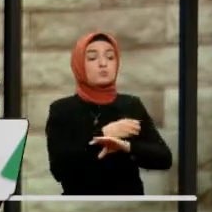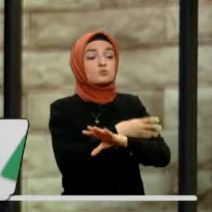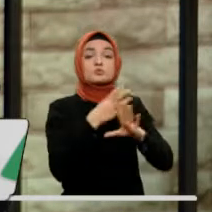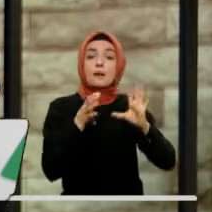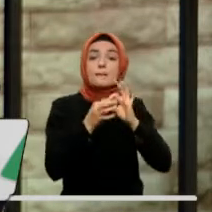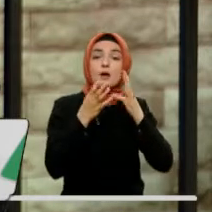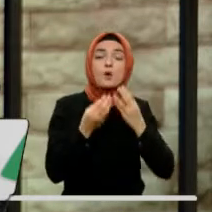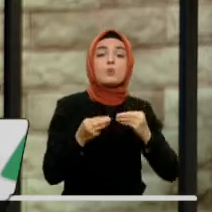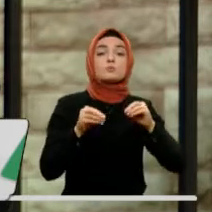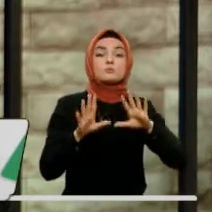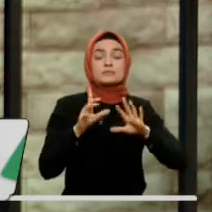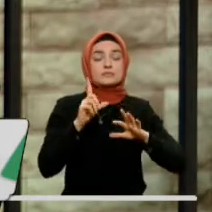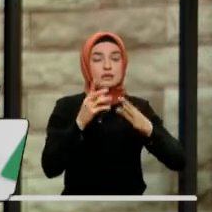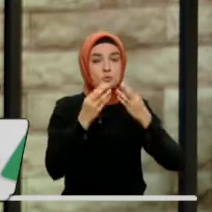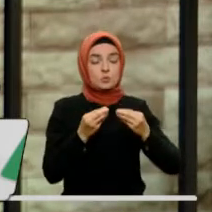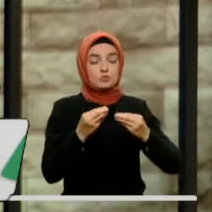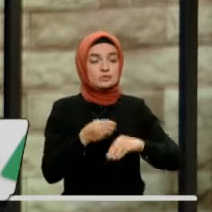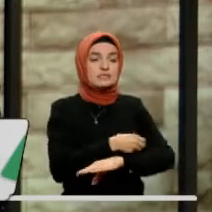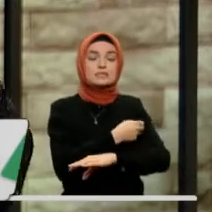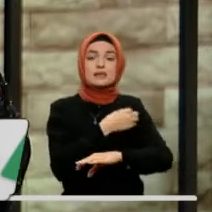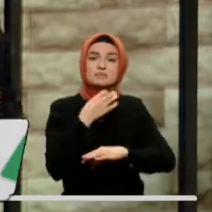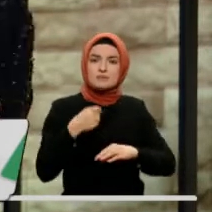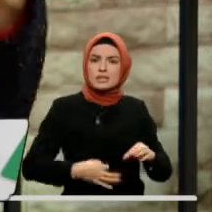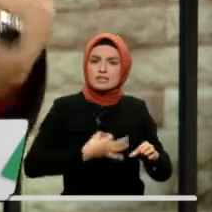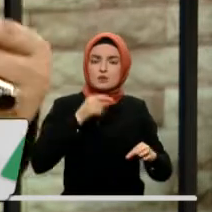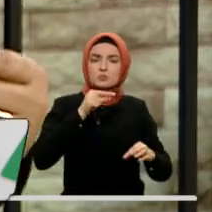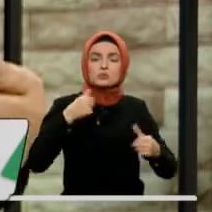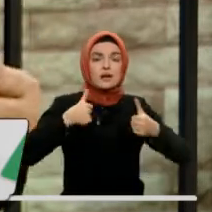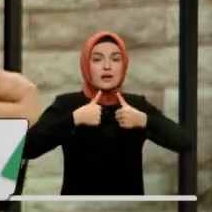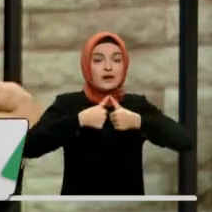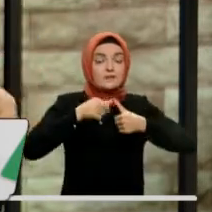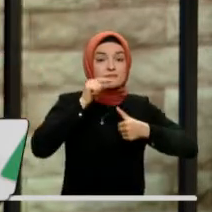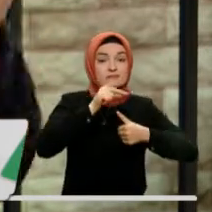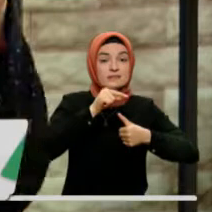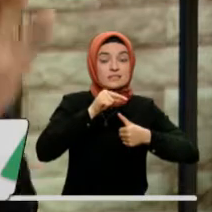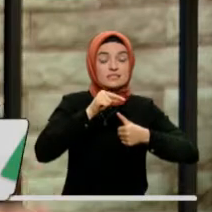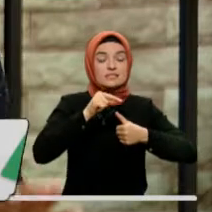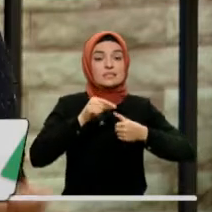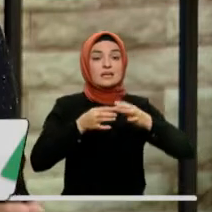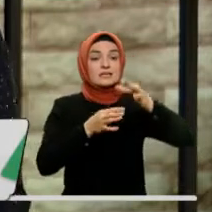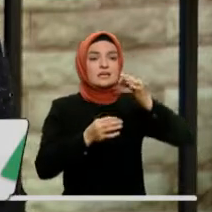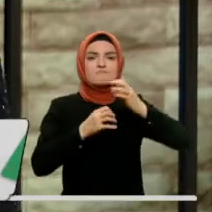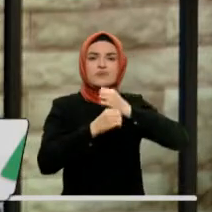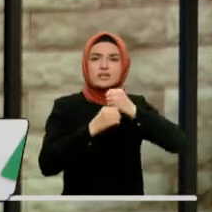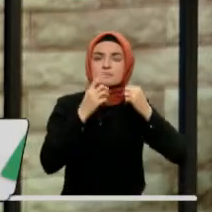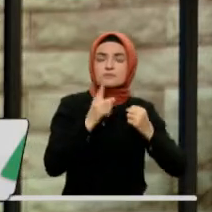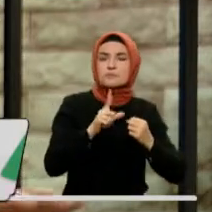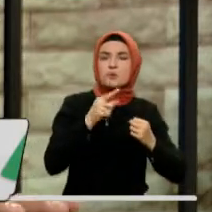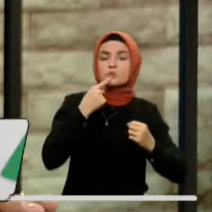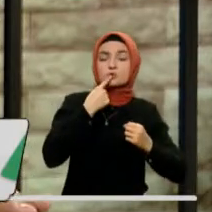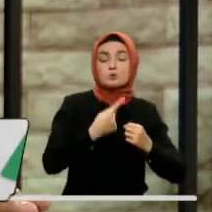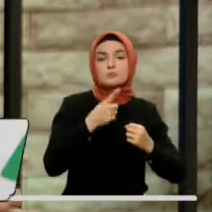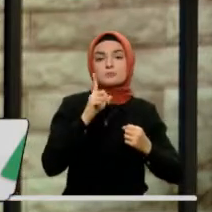bağın olmayacağını hissetse bunu bile bunu evleneceği kişiye saklaması gerektiğini bir kere koyacağız. Birinci bu